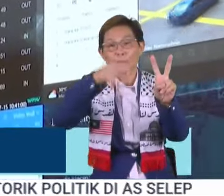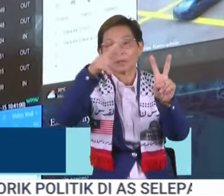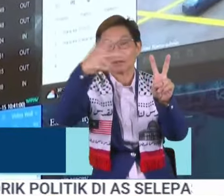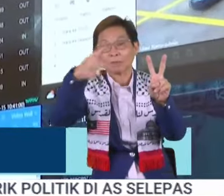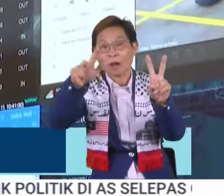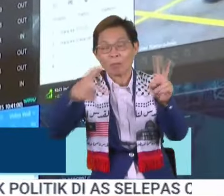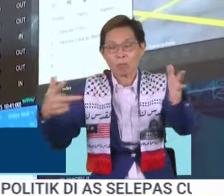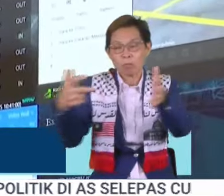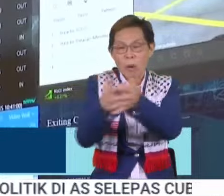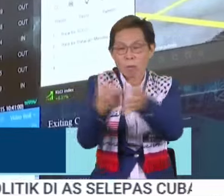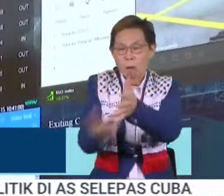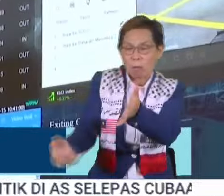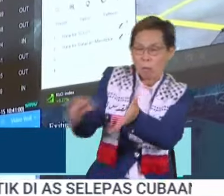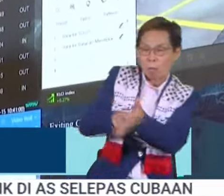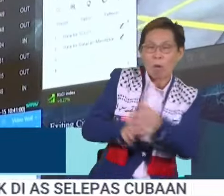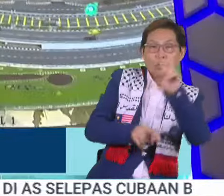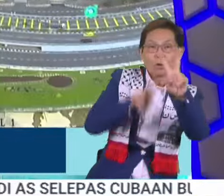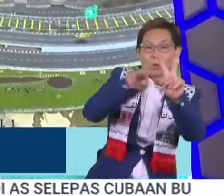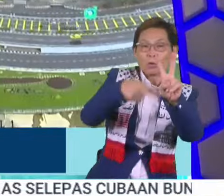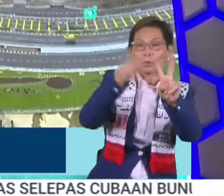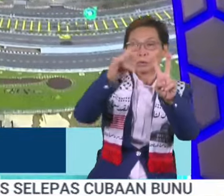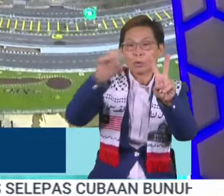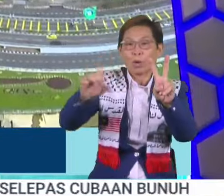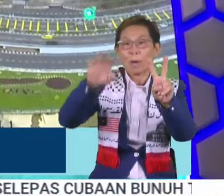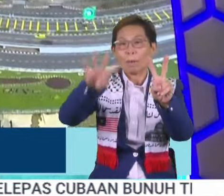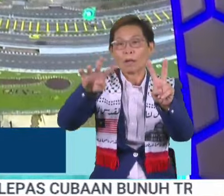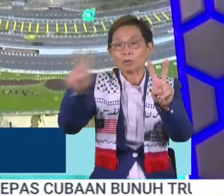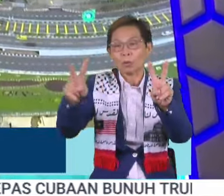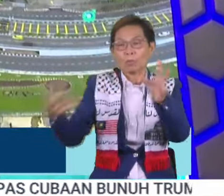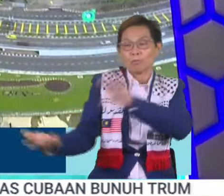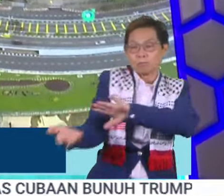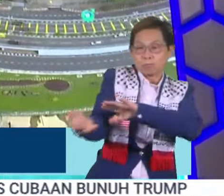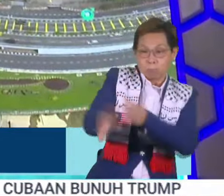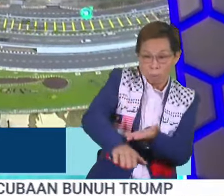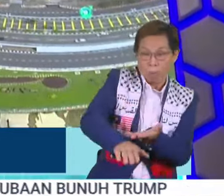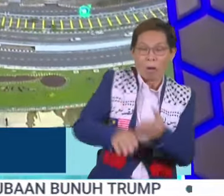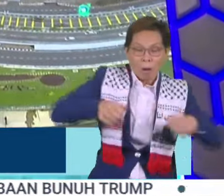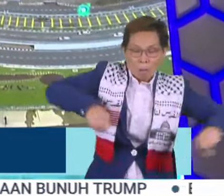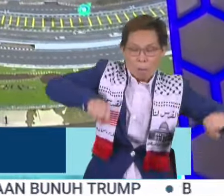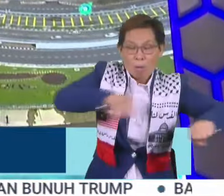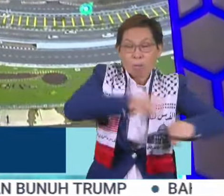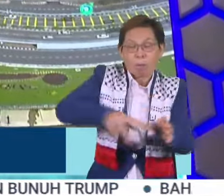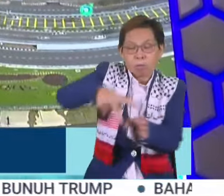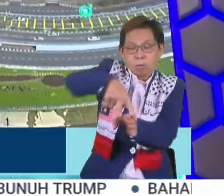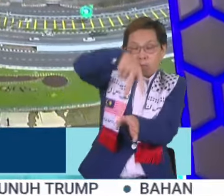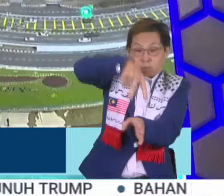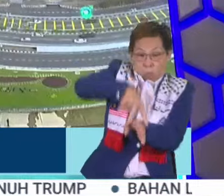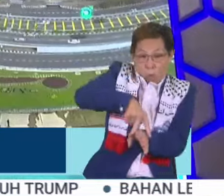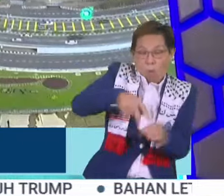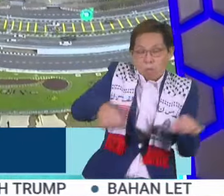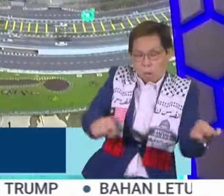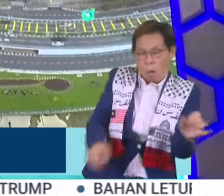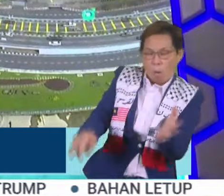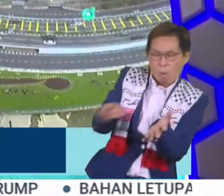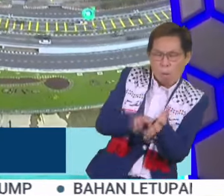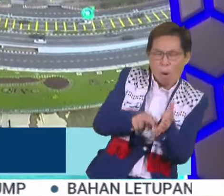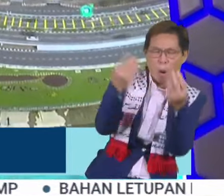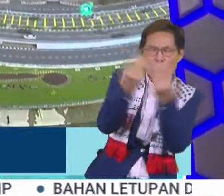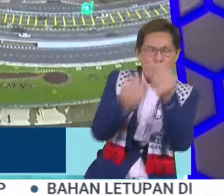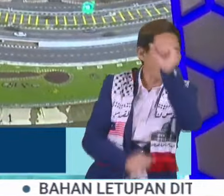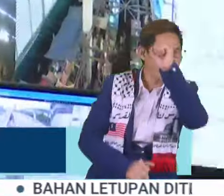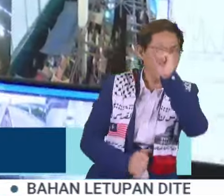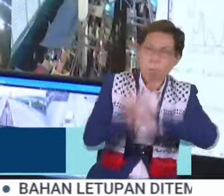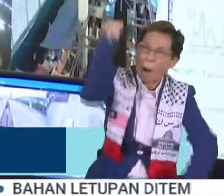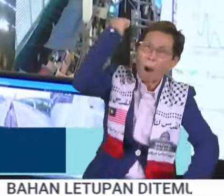267,013 kes kemalangan direkodkan dengan 2,742 kematian. Penunggang dan pembonceng motosikal mencatatkan jumlah